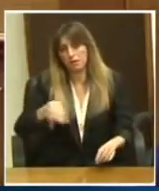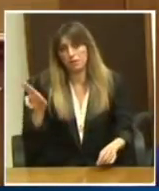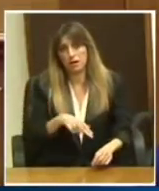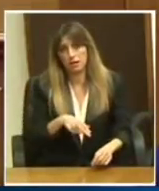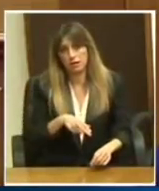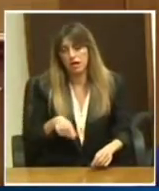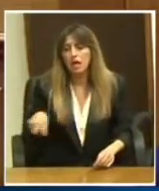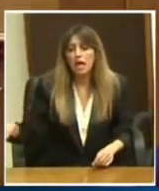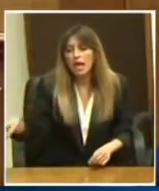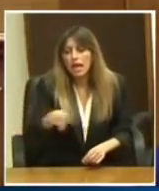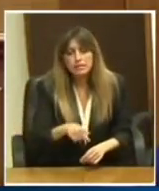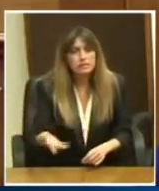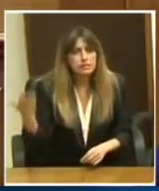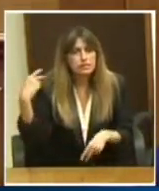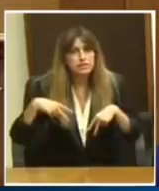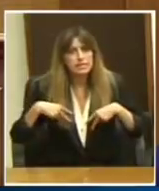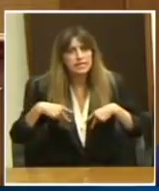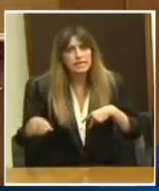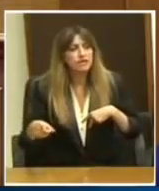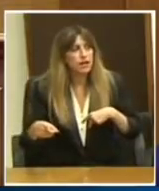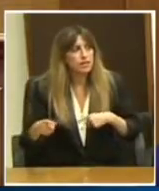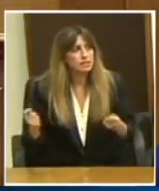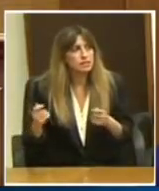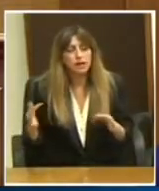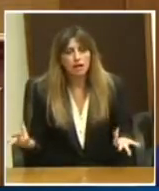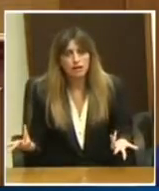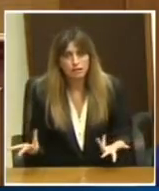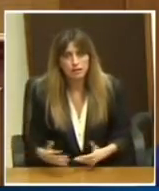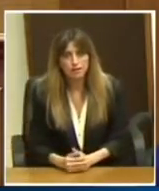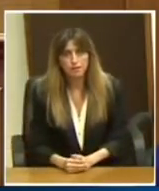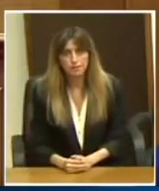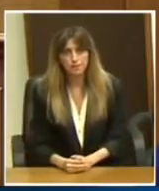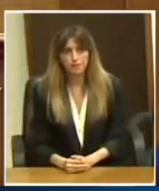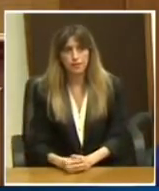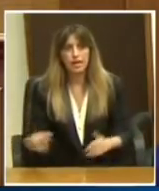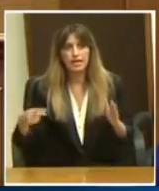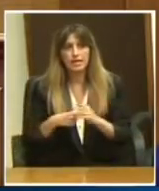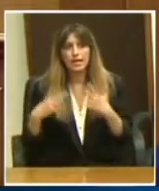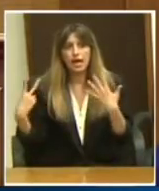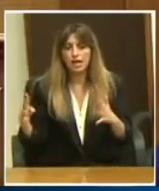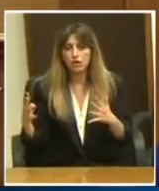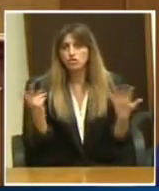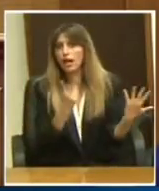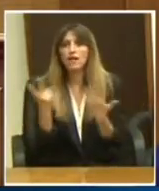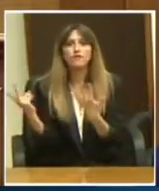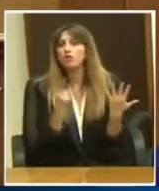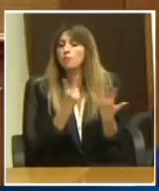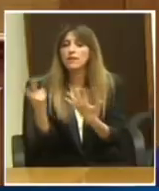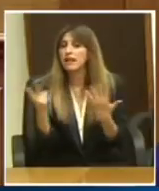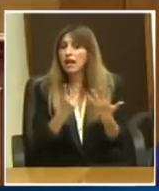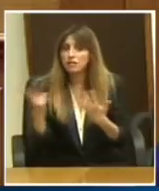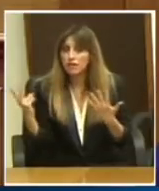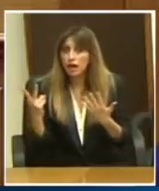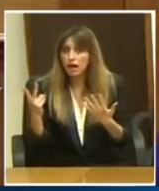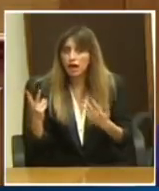χώρα. Πού ήσασταν λοιπόν το 1977, όταν καμία ένσταση δεν